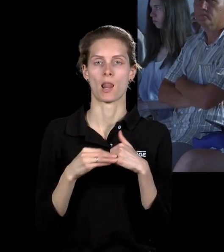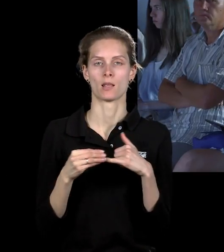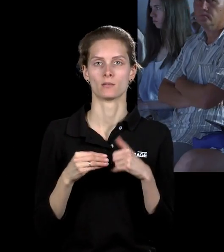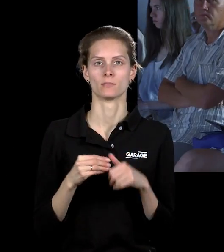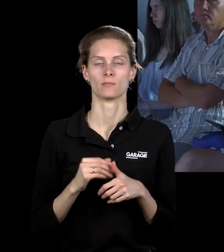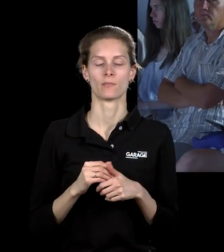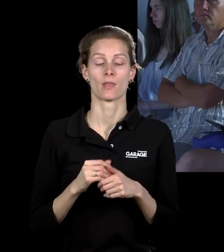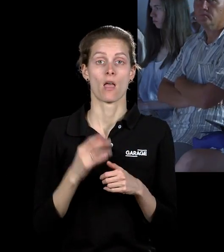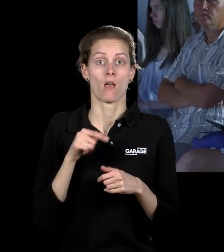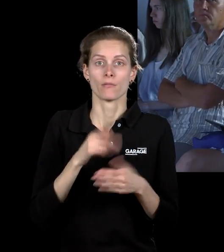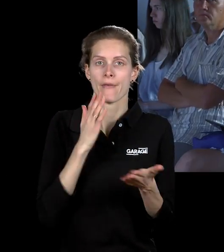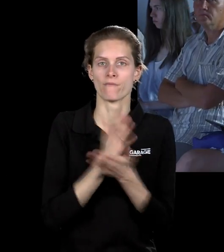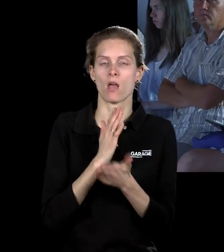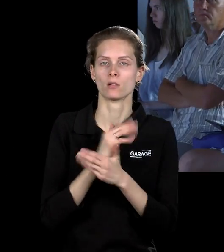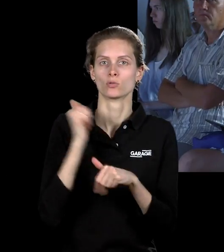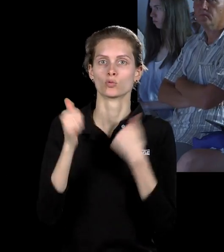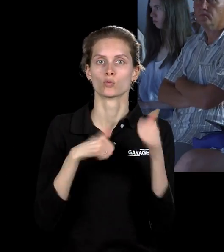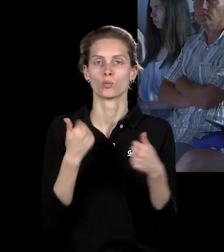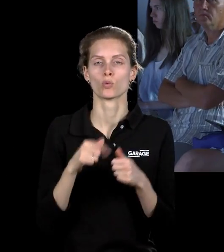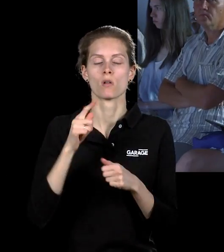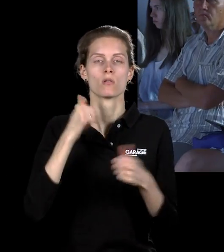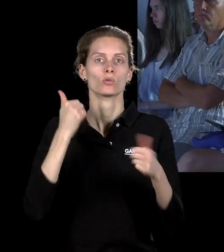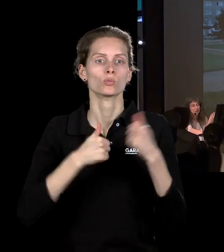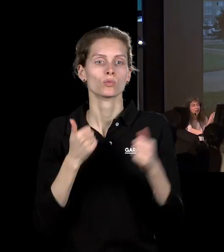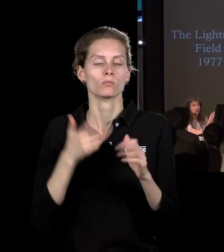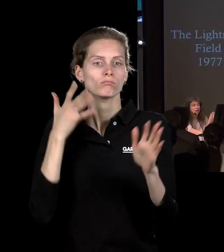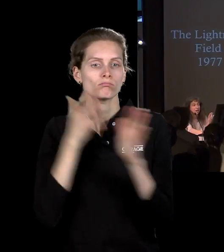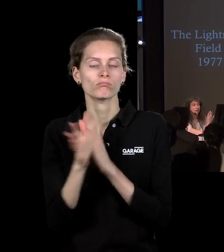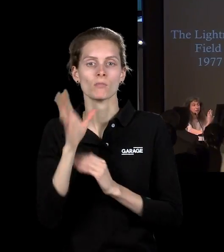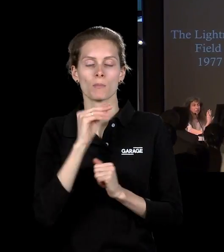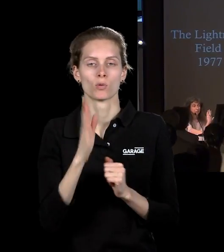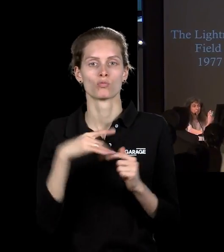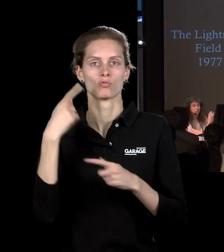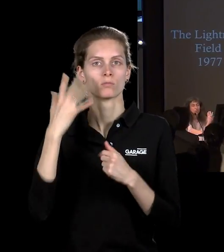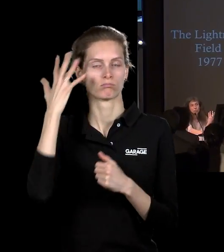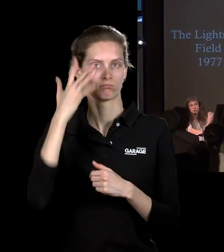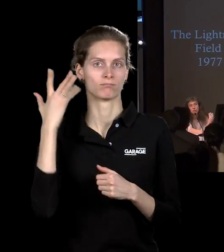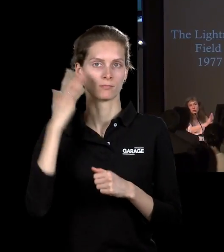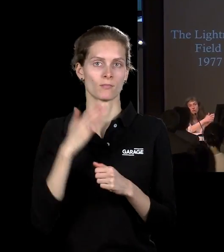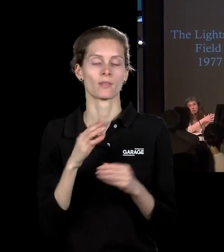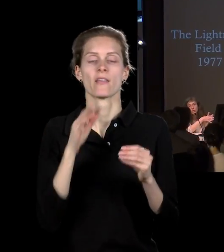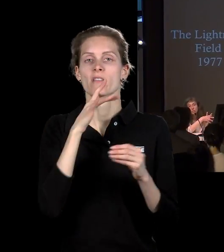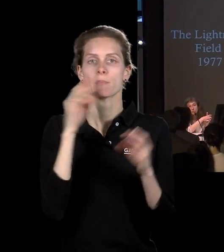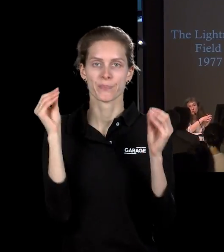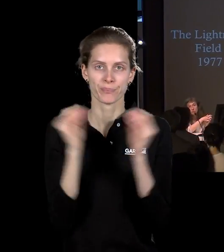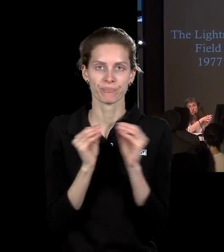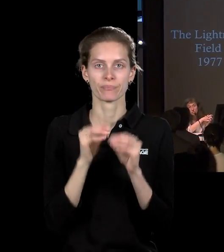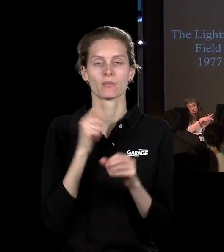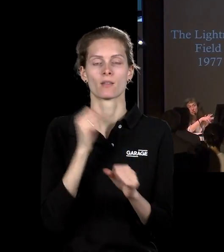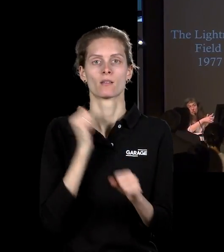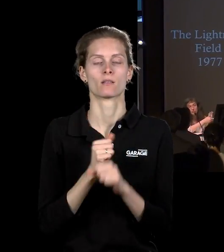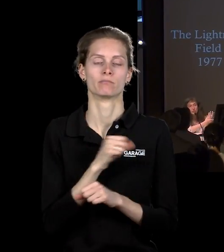этом являются скульптурой, но скульптурой, которую ты можешь постигнуть только мысленно. А в том же году он делает, наверное, одно из самых